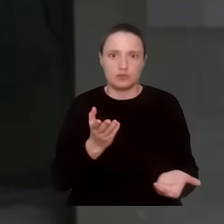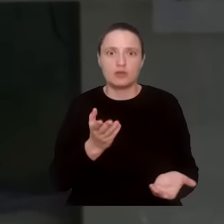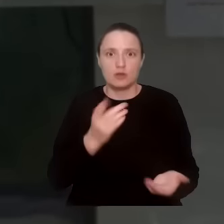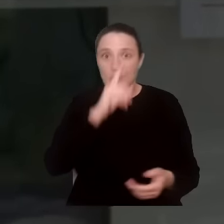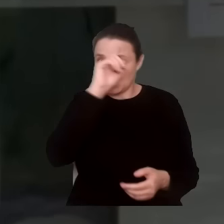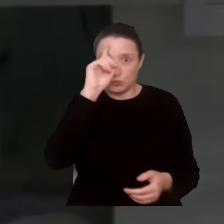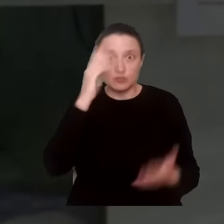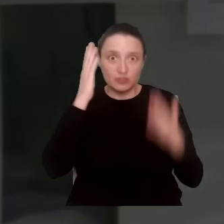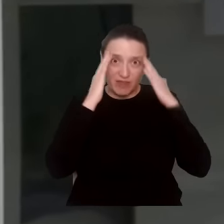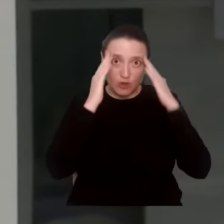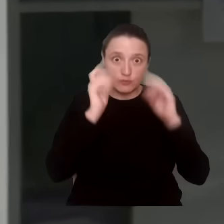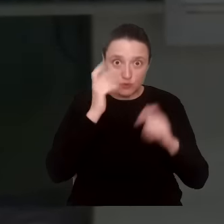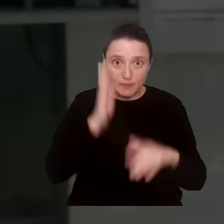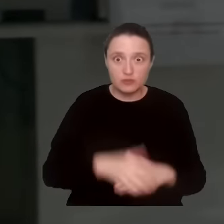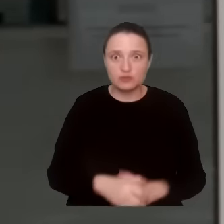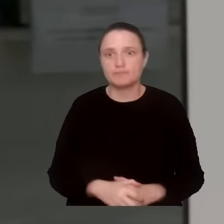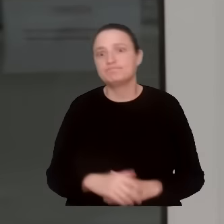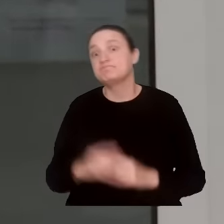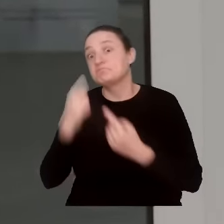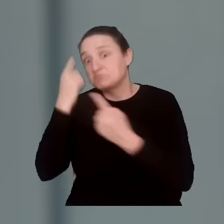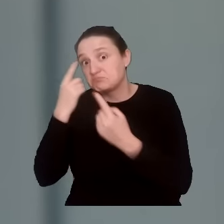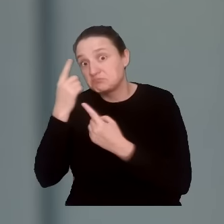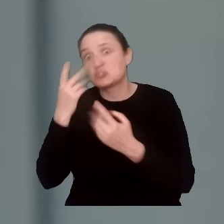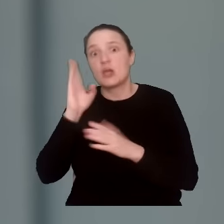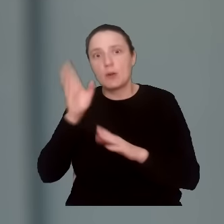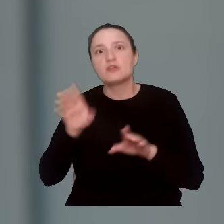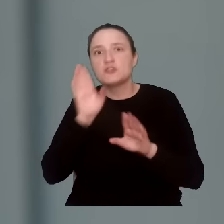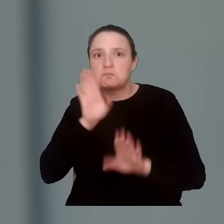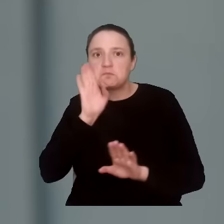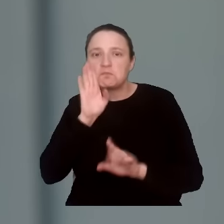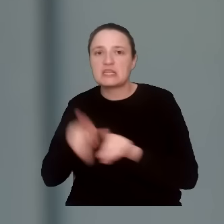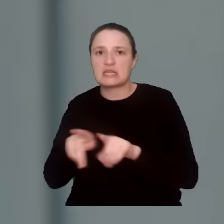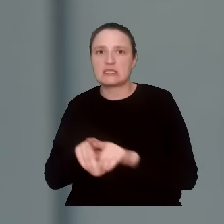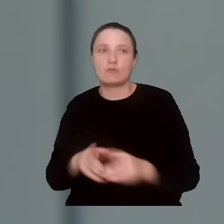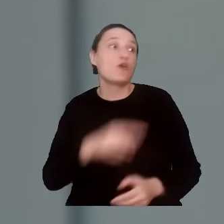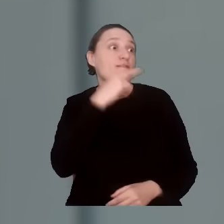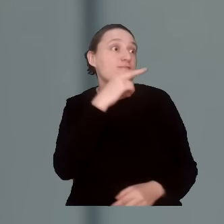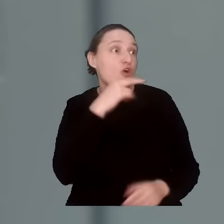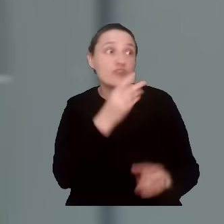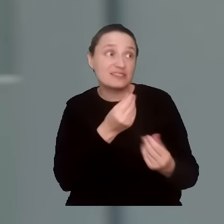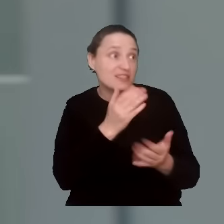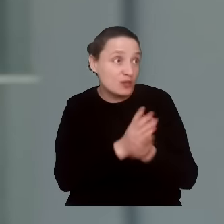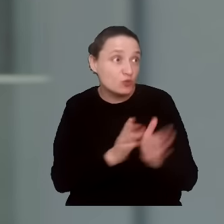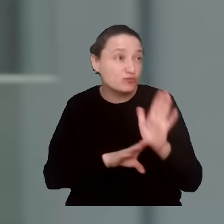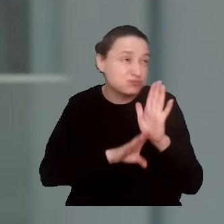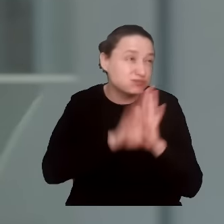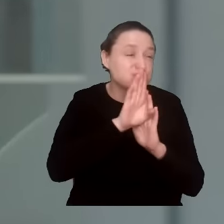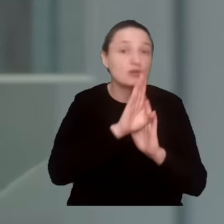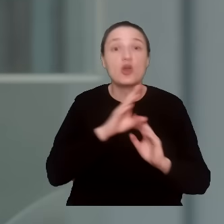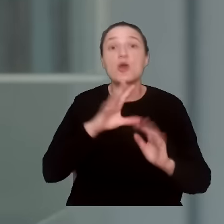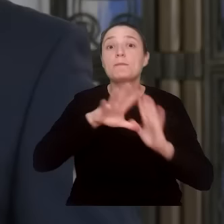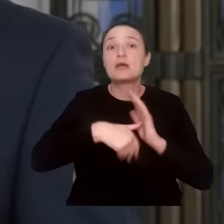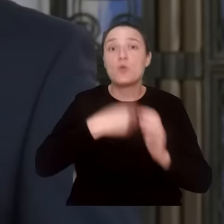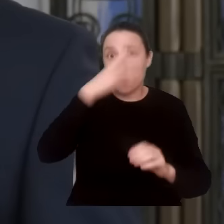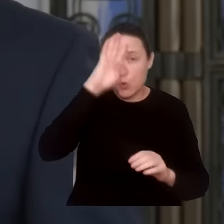naprawdę. No myślałam, że bynajmniej pozostanie tak, jak było. Ceny za wodę już poszły mocno w górę. Mieszkańcy Łodzi zapłacą o